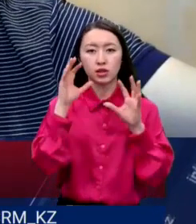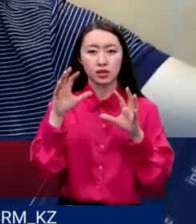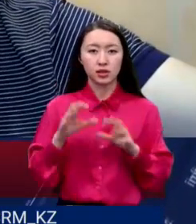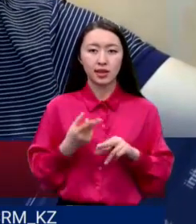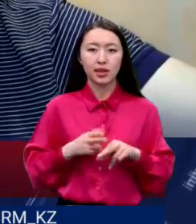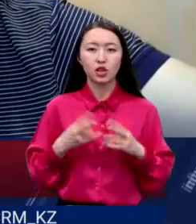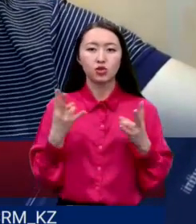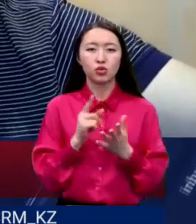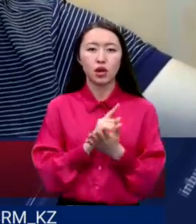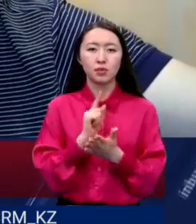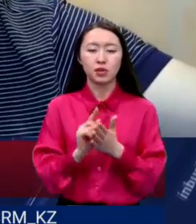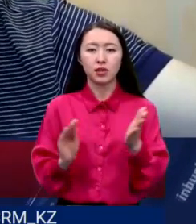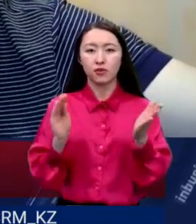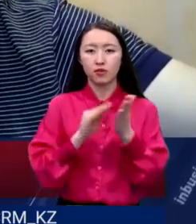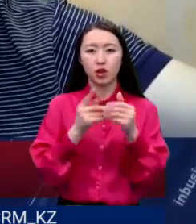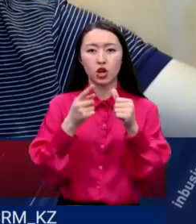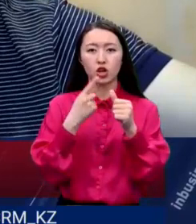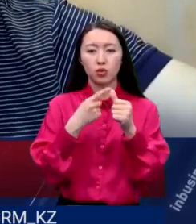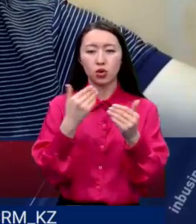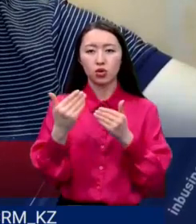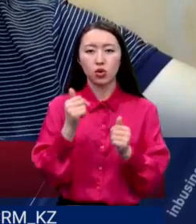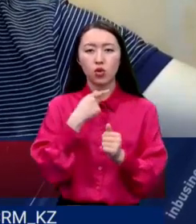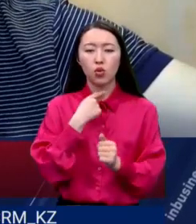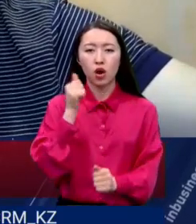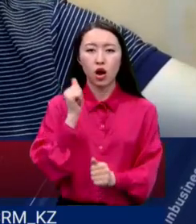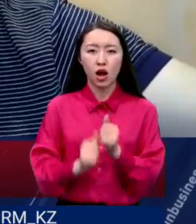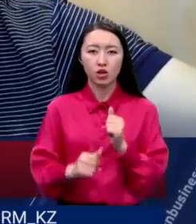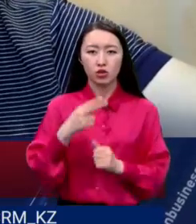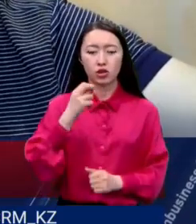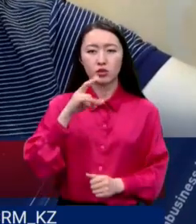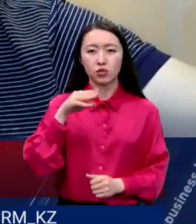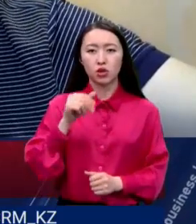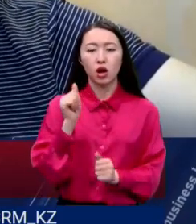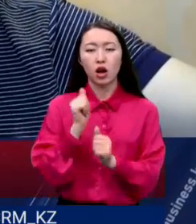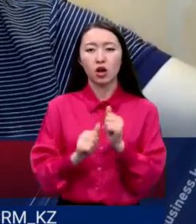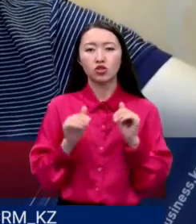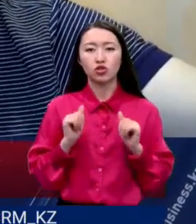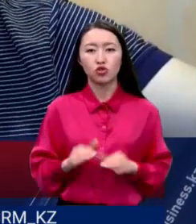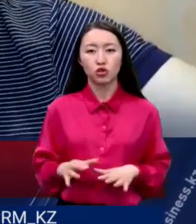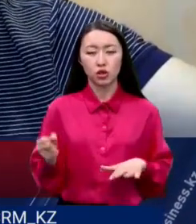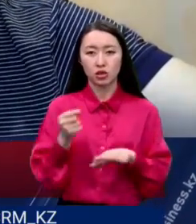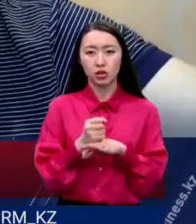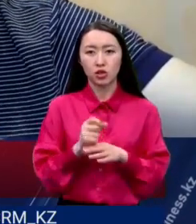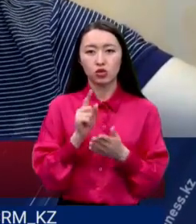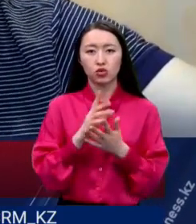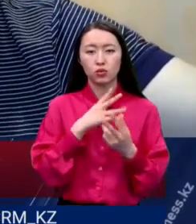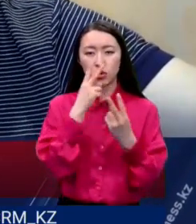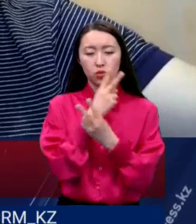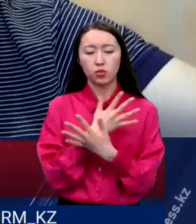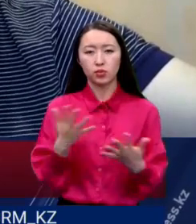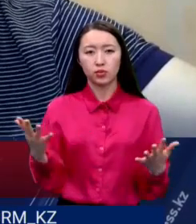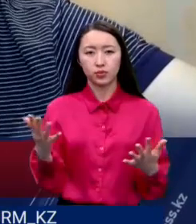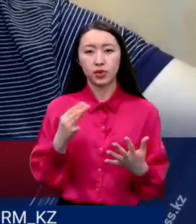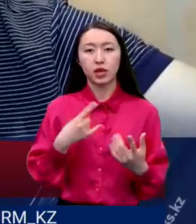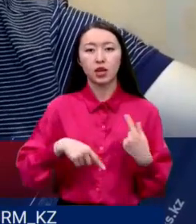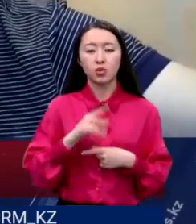нужно обязательно вести. Поименно голос каждого депутата по каждому решению парламента должен быть в публичном доступе. И